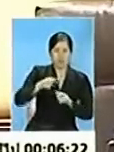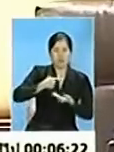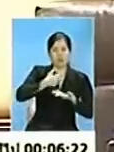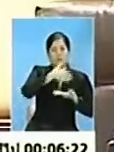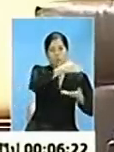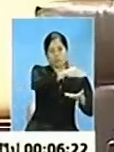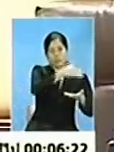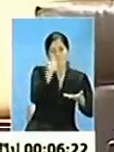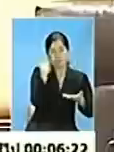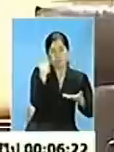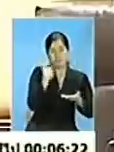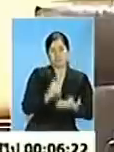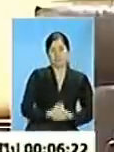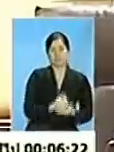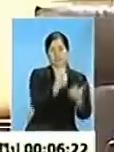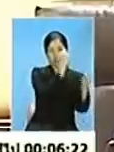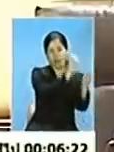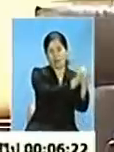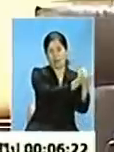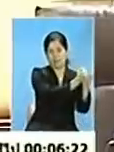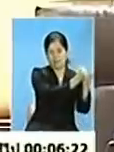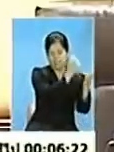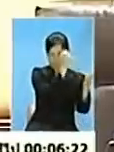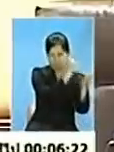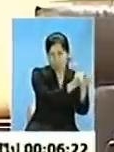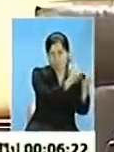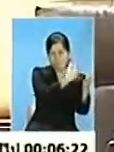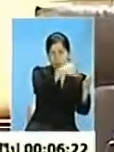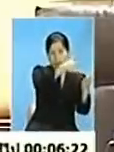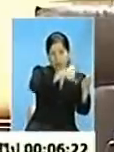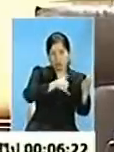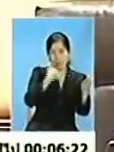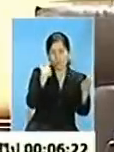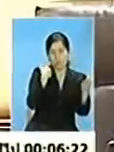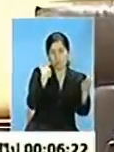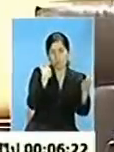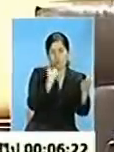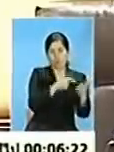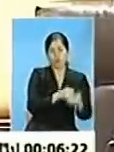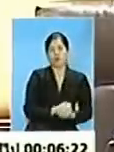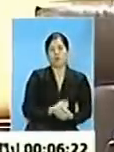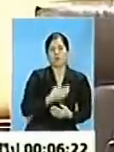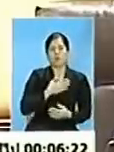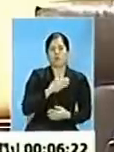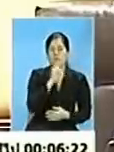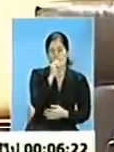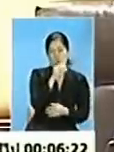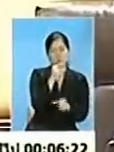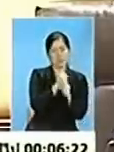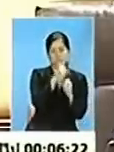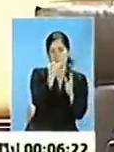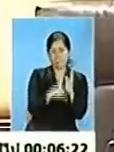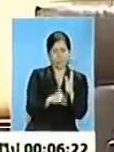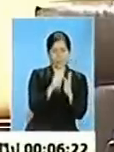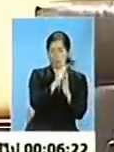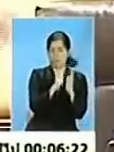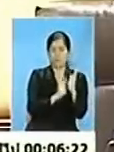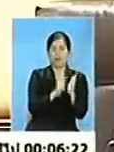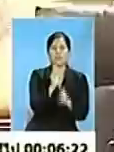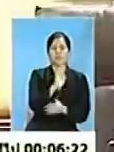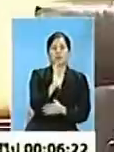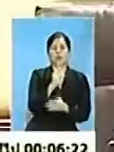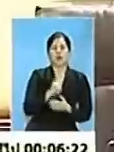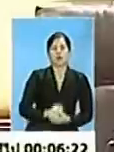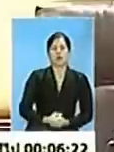นออกไปเสร็จสแตมป์ออกสแตมป์อินแล้วก็หากินผมมาผมบอกไม่ได้ไอ้อย่างเงี้ย